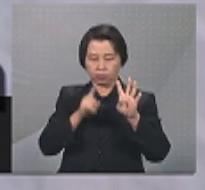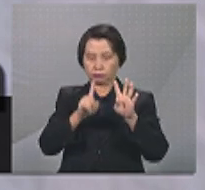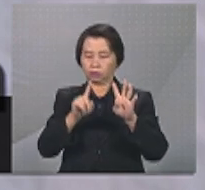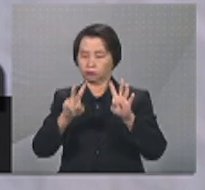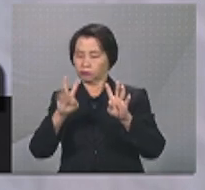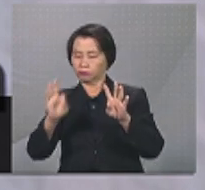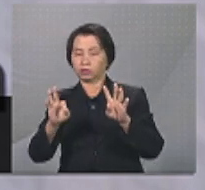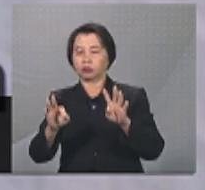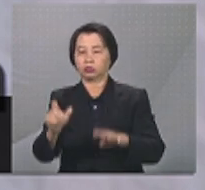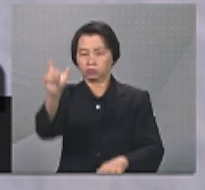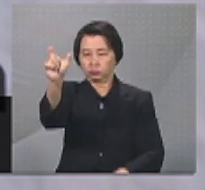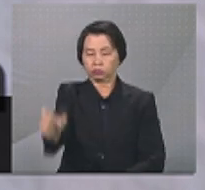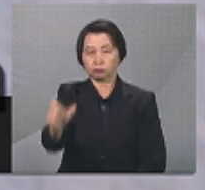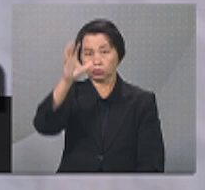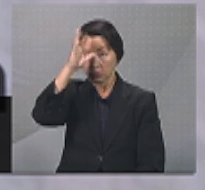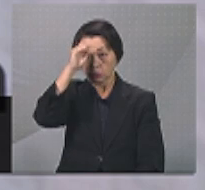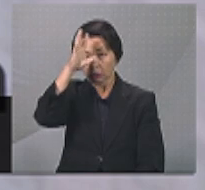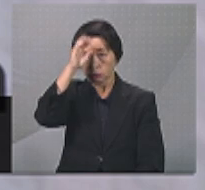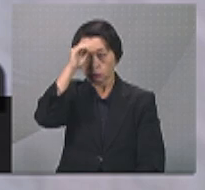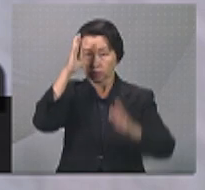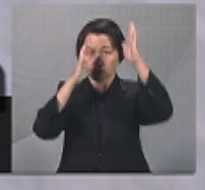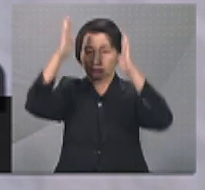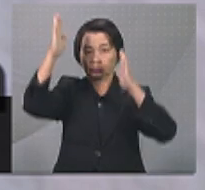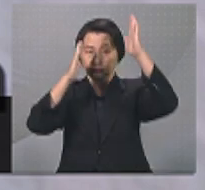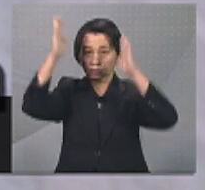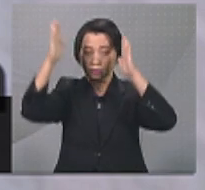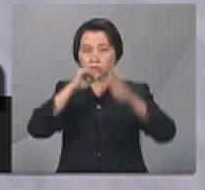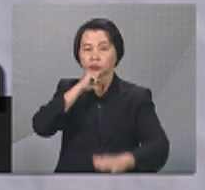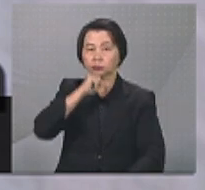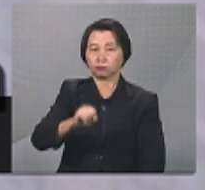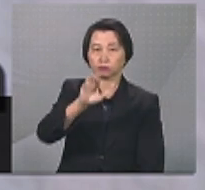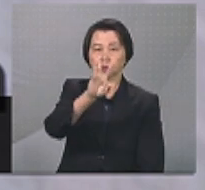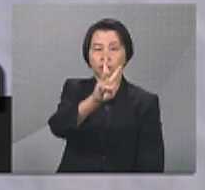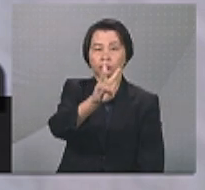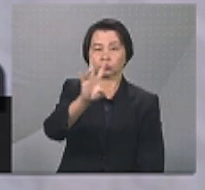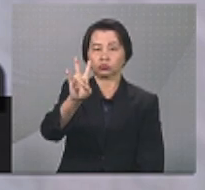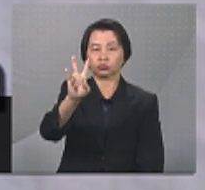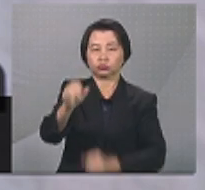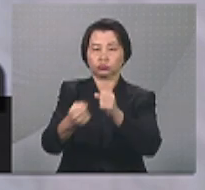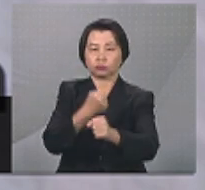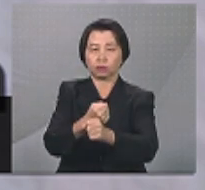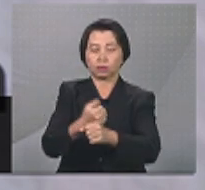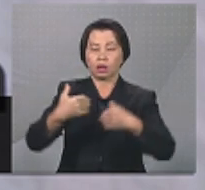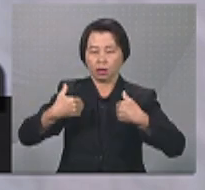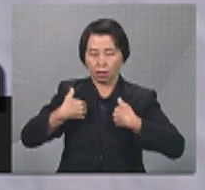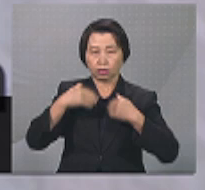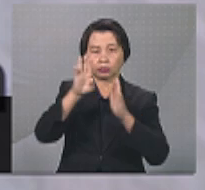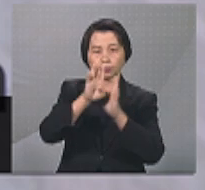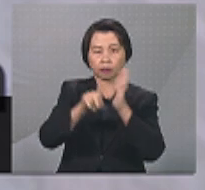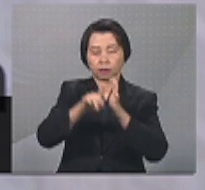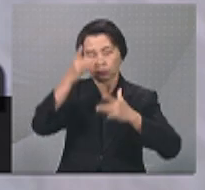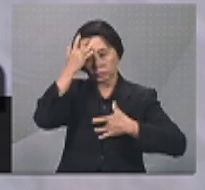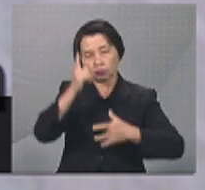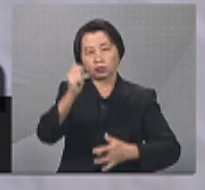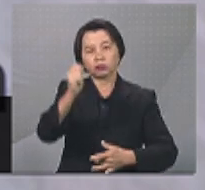4,129, merupakan lelaki warga negara Malaysia berumur 67 tahun dan mempunyai latar belakang penyakit